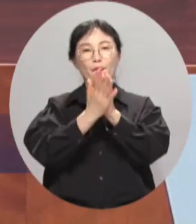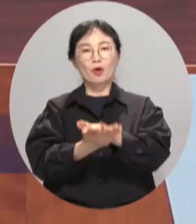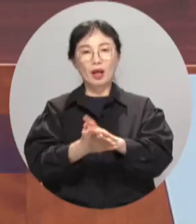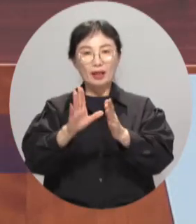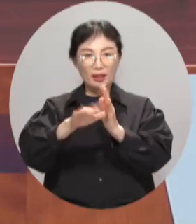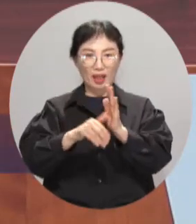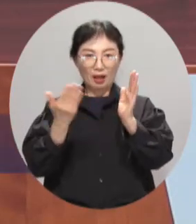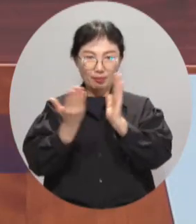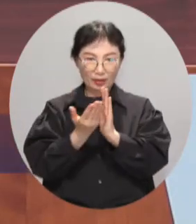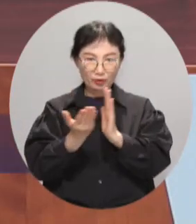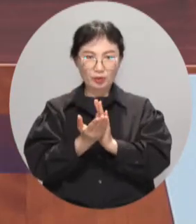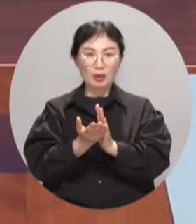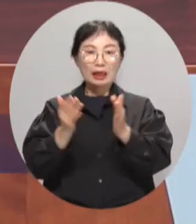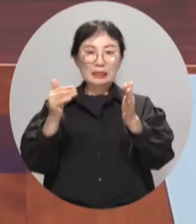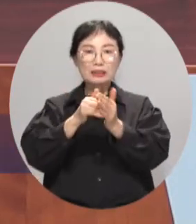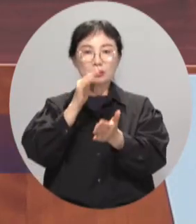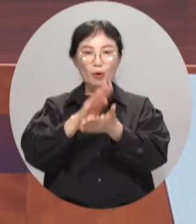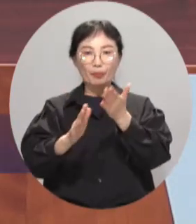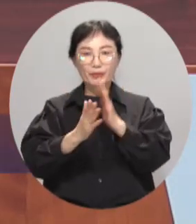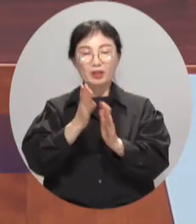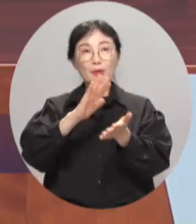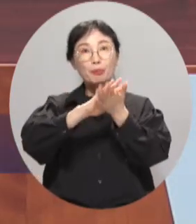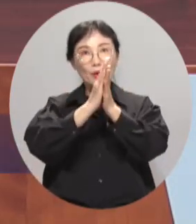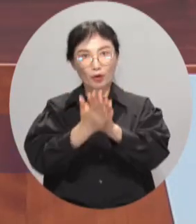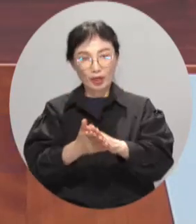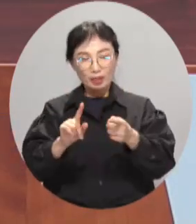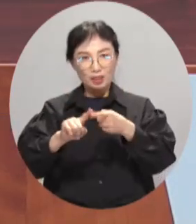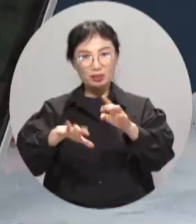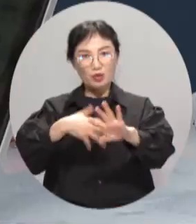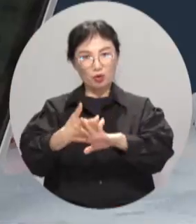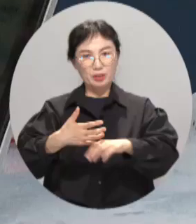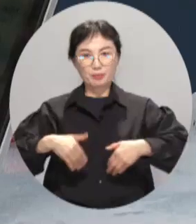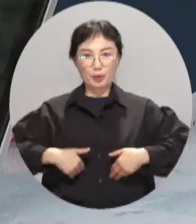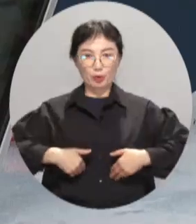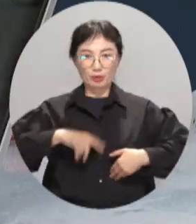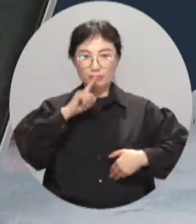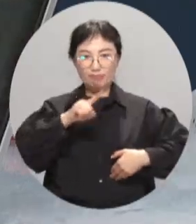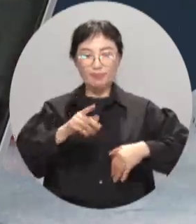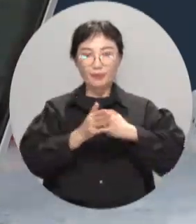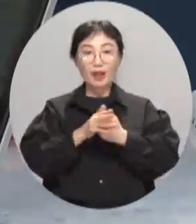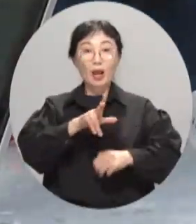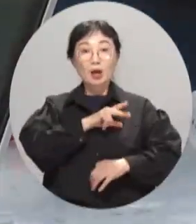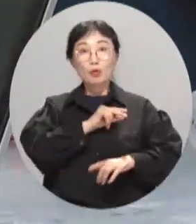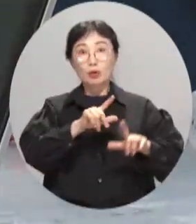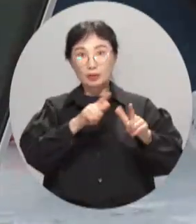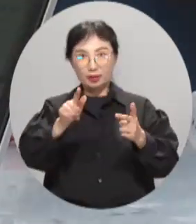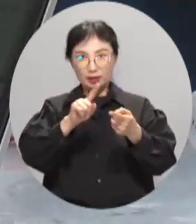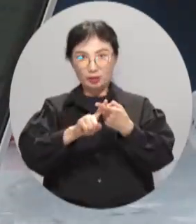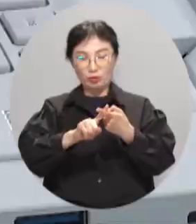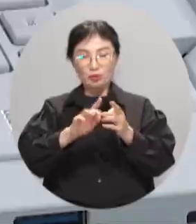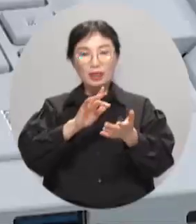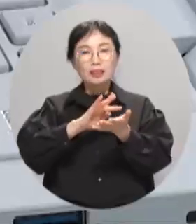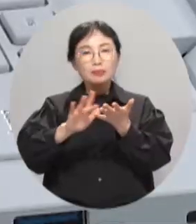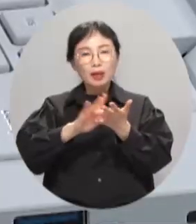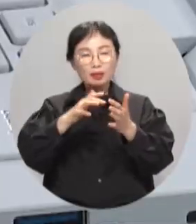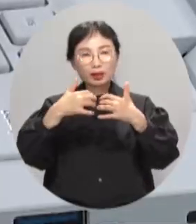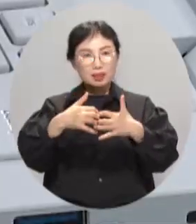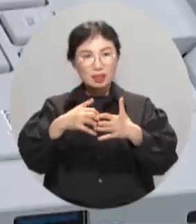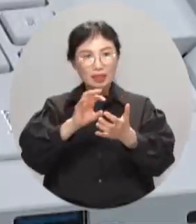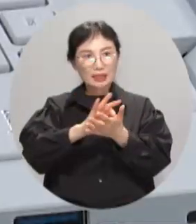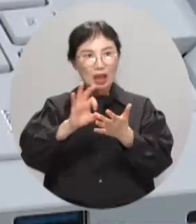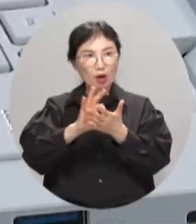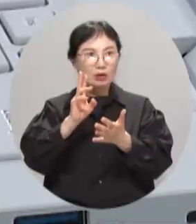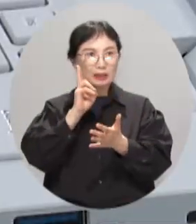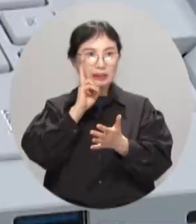교육도 끊임없는 변화와 혁신을 이루어야 합니다. 요원들은 또한 스마트 기기의 과도한 사용이